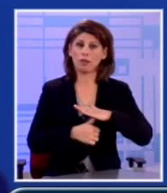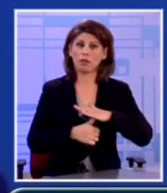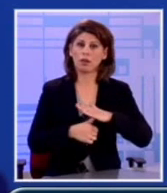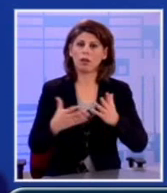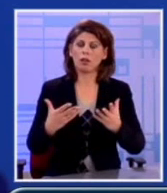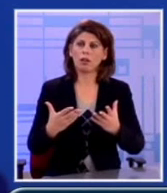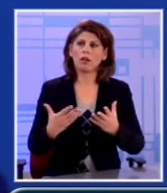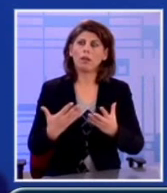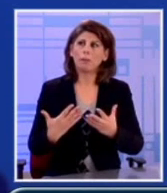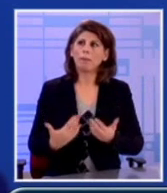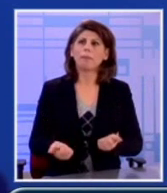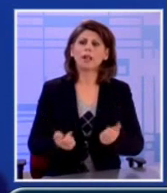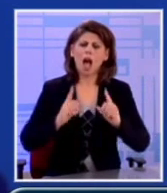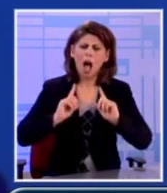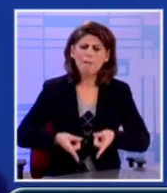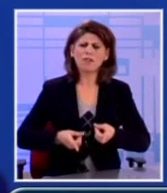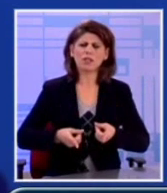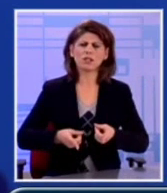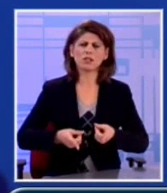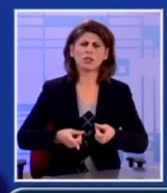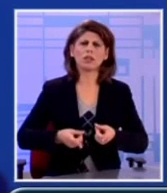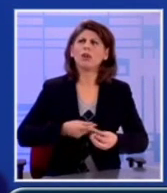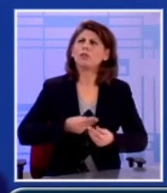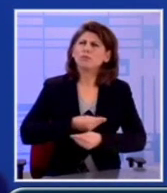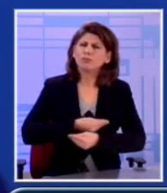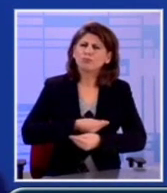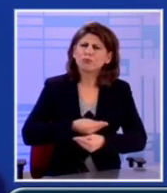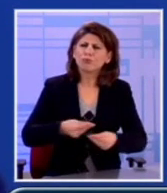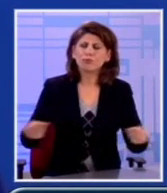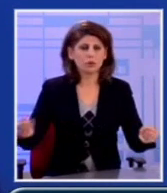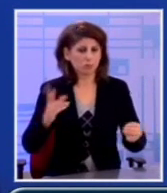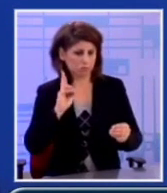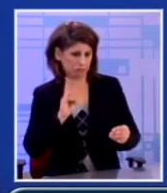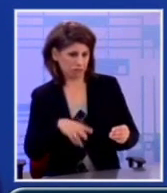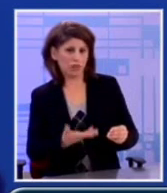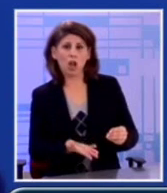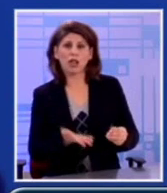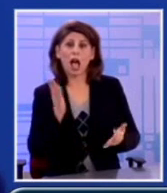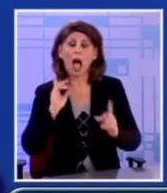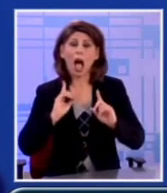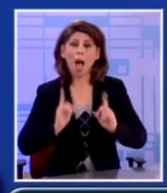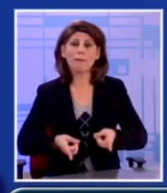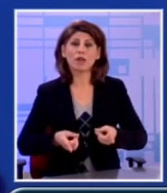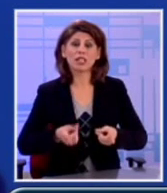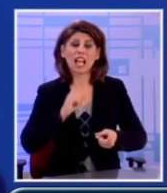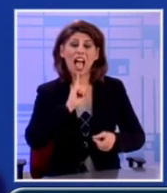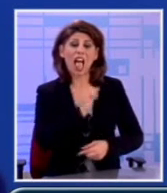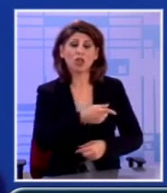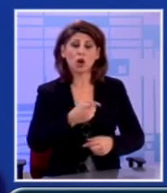αθρώα έκδοση αποφάσεων που φέρονταν ότι έγιναν με εντολή